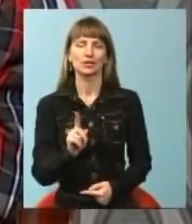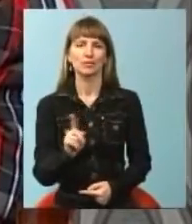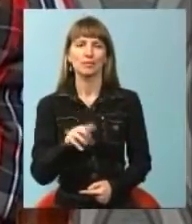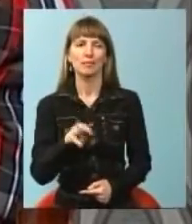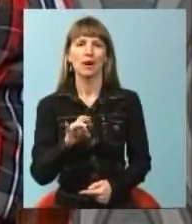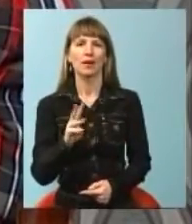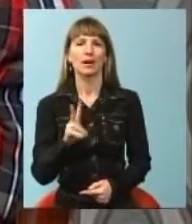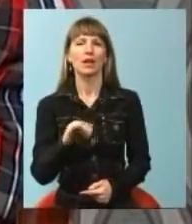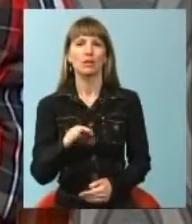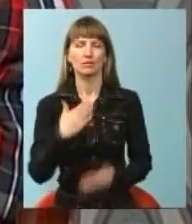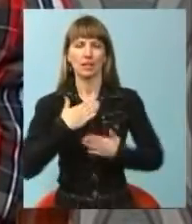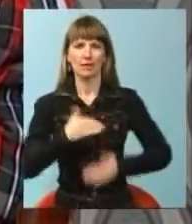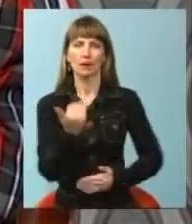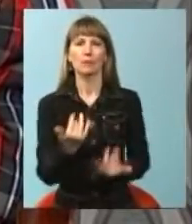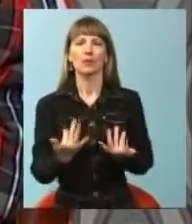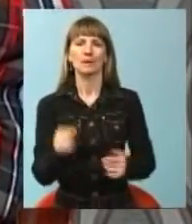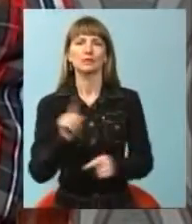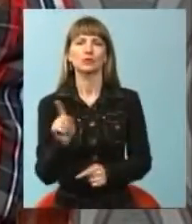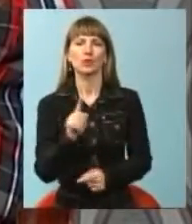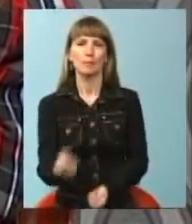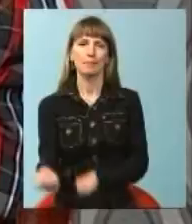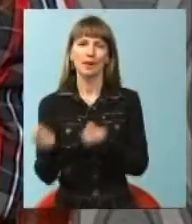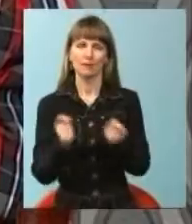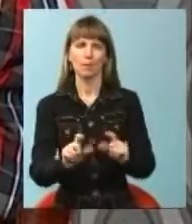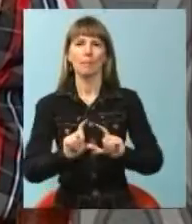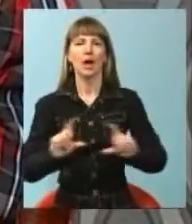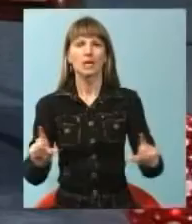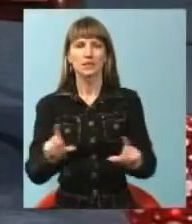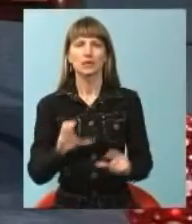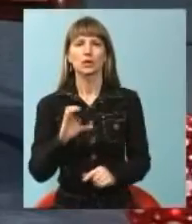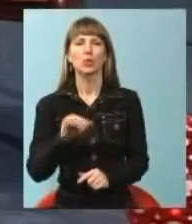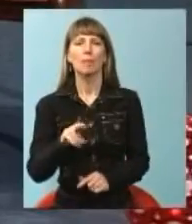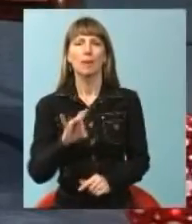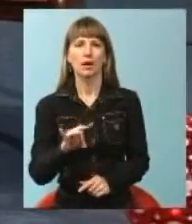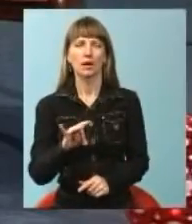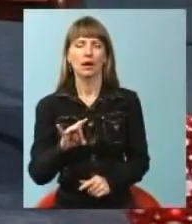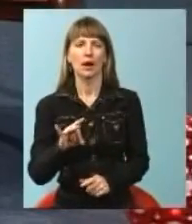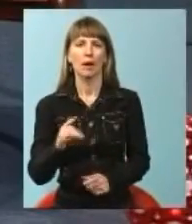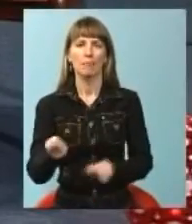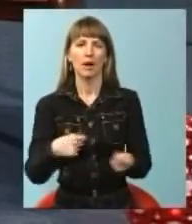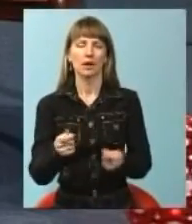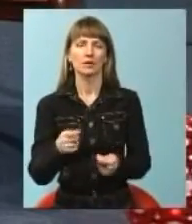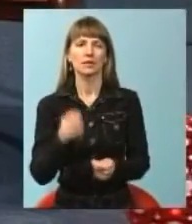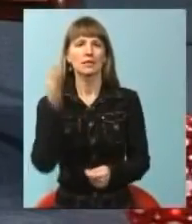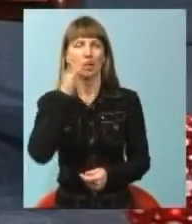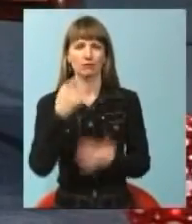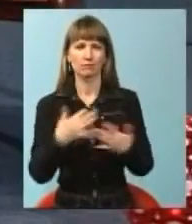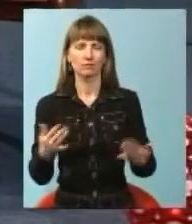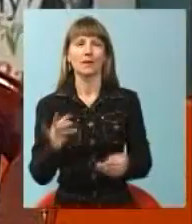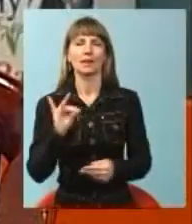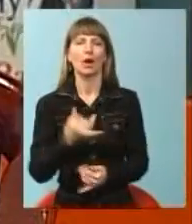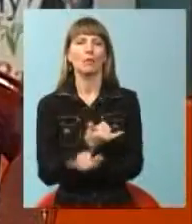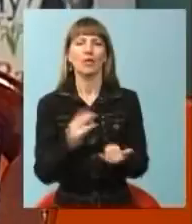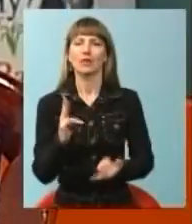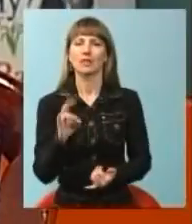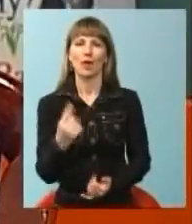маркетологи задовольняють твої потреби тим, що вони постачають у магазини, у супермаркети солодощі. Таким чином вони обслуговують не одного